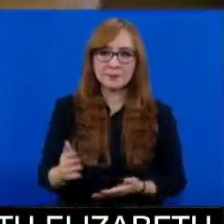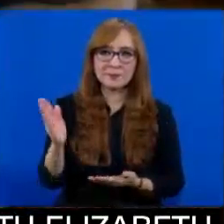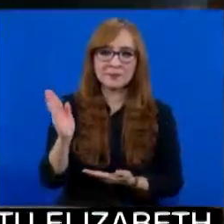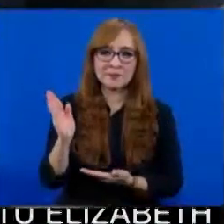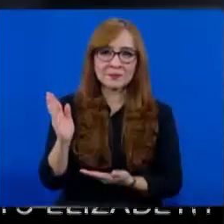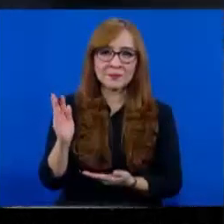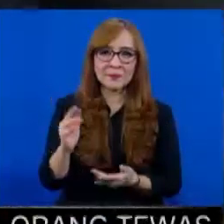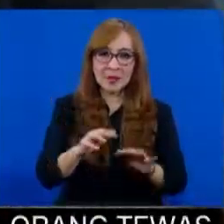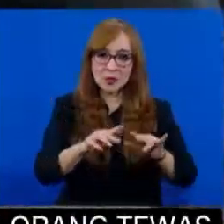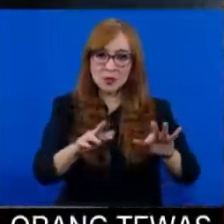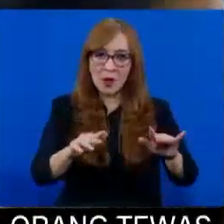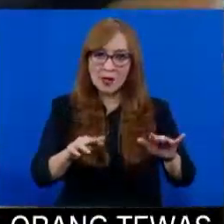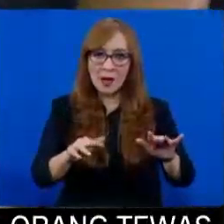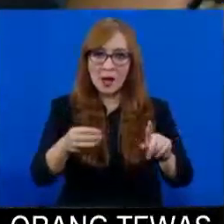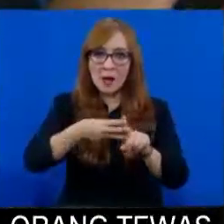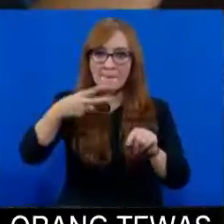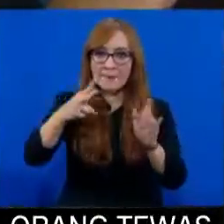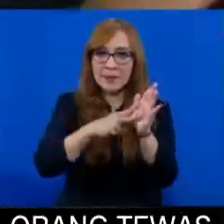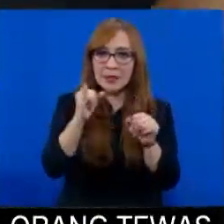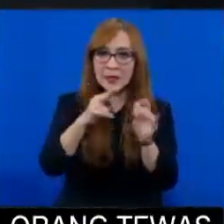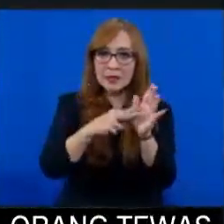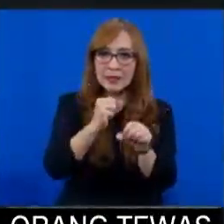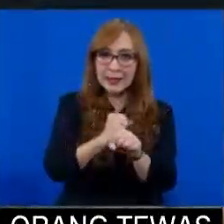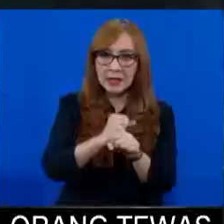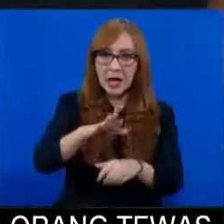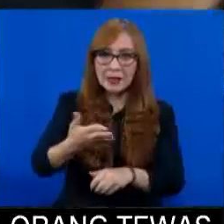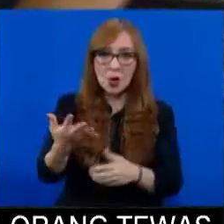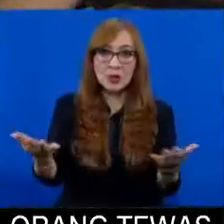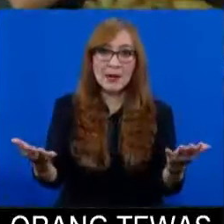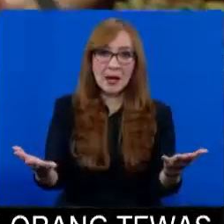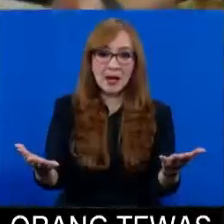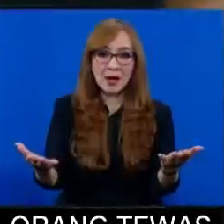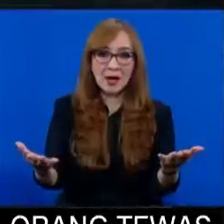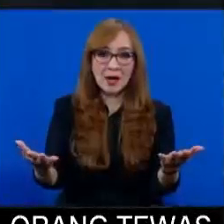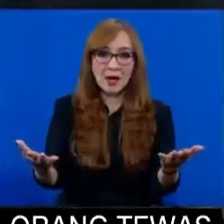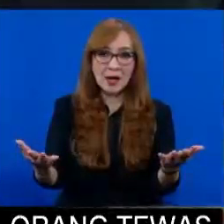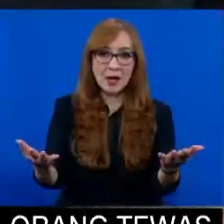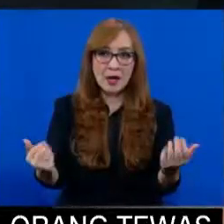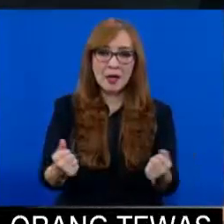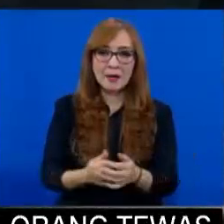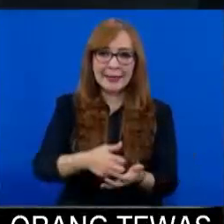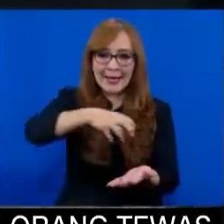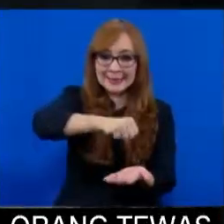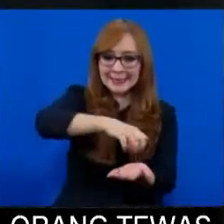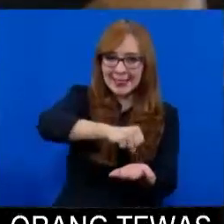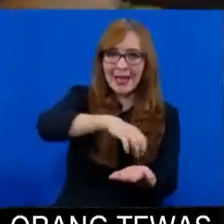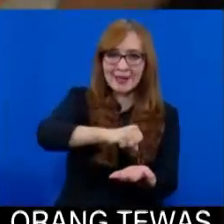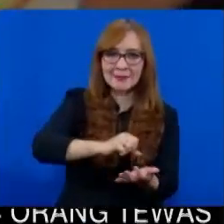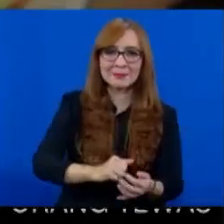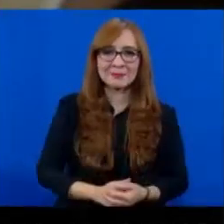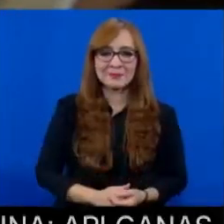Kuahnya mau kuah bening, Pak? Yang ini? Enggak kuah bening. Yang santan? Oh, yang santan. Oke.